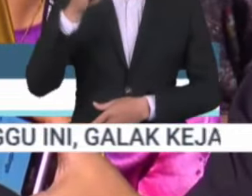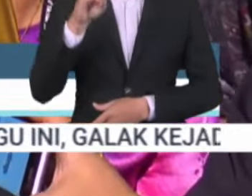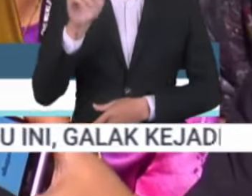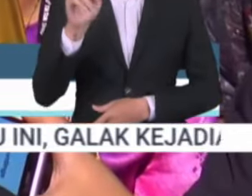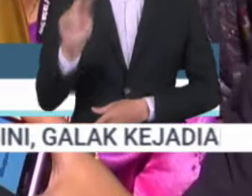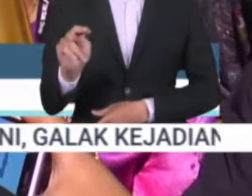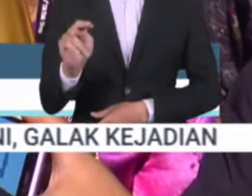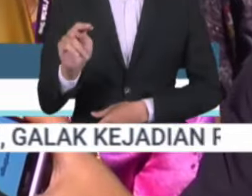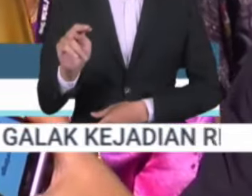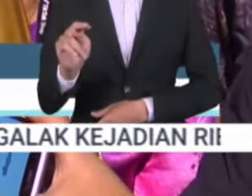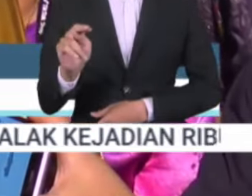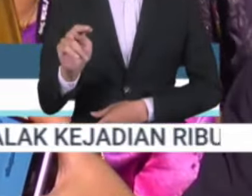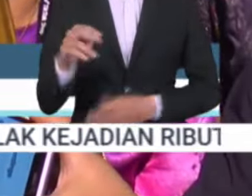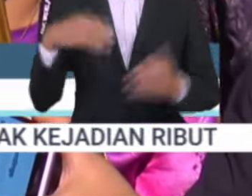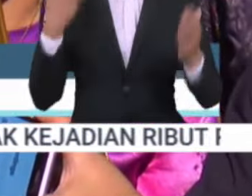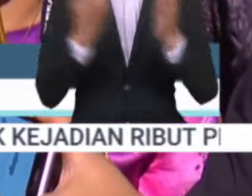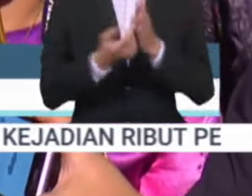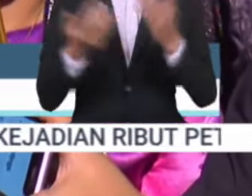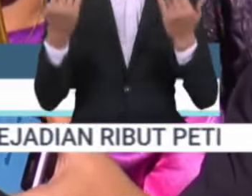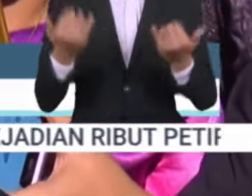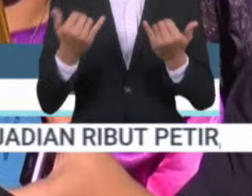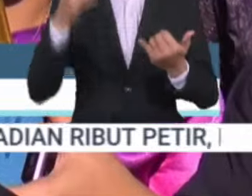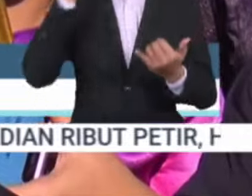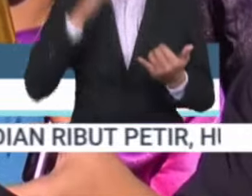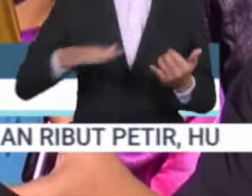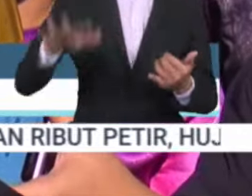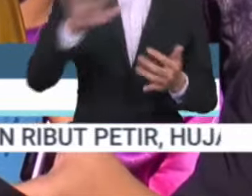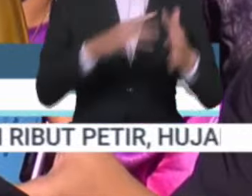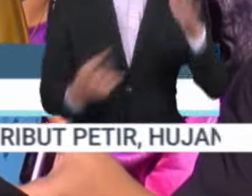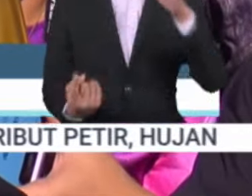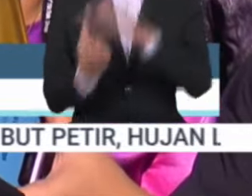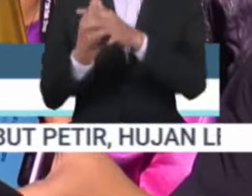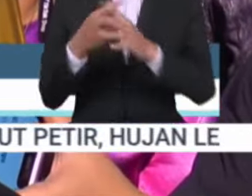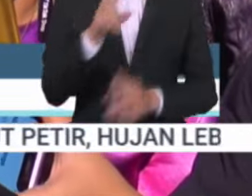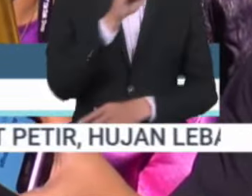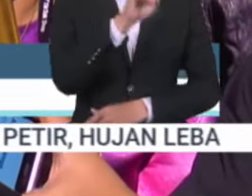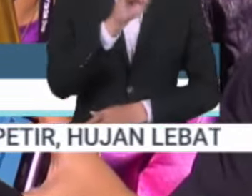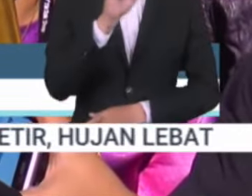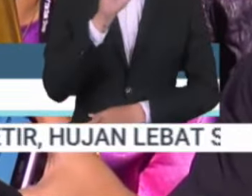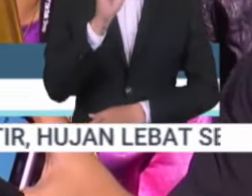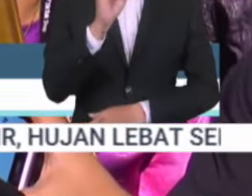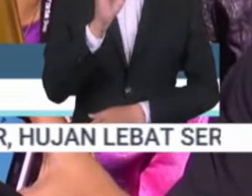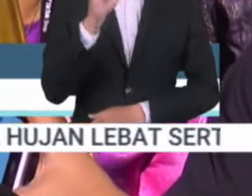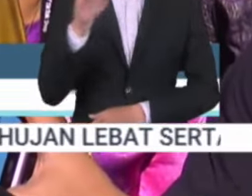tersebut setakat ini mencecah hingga 201.